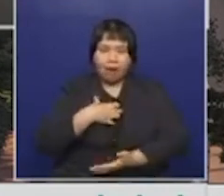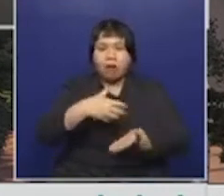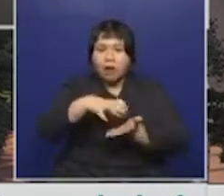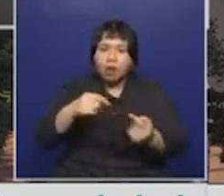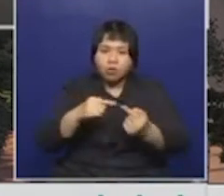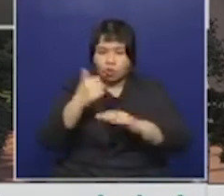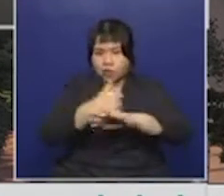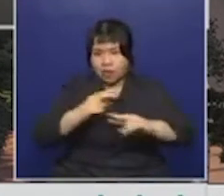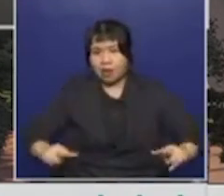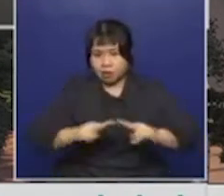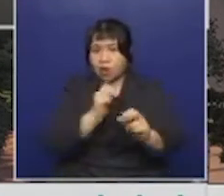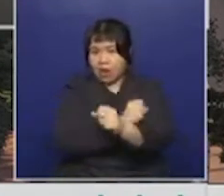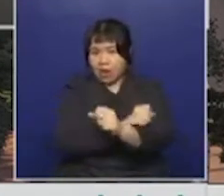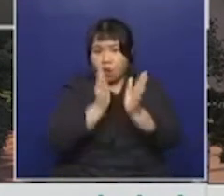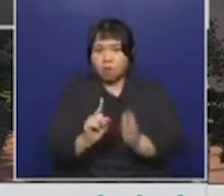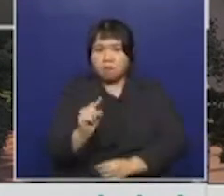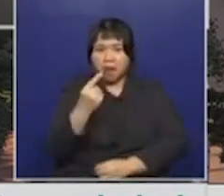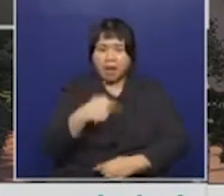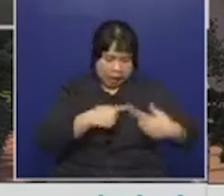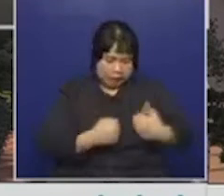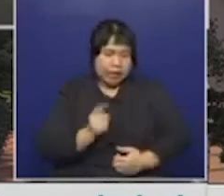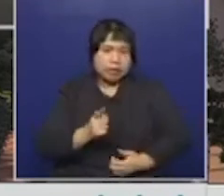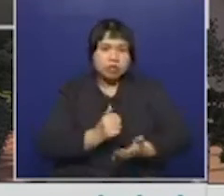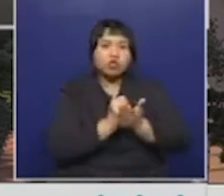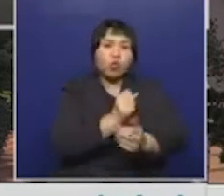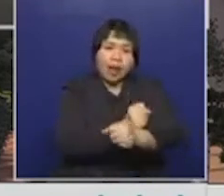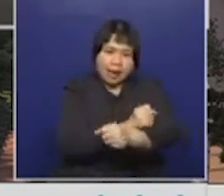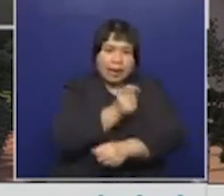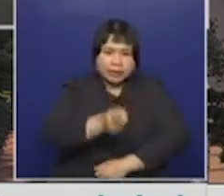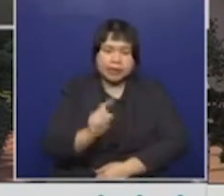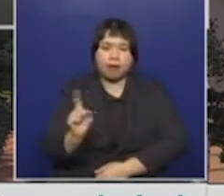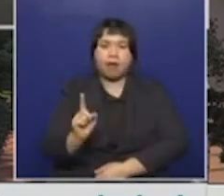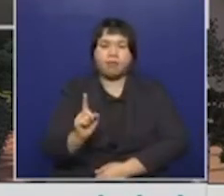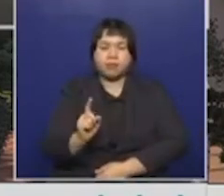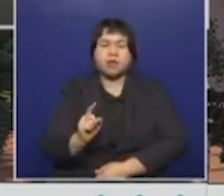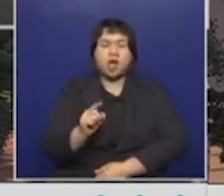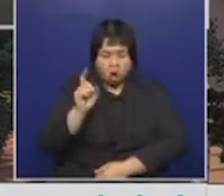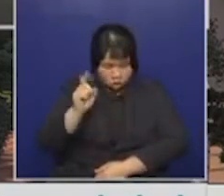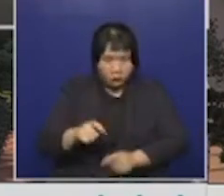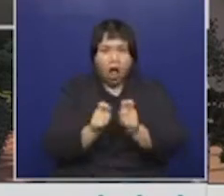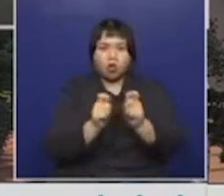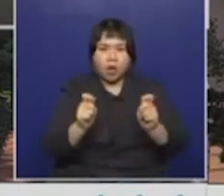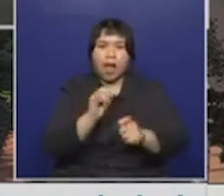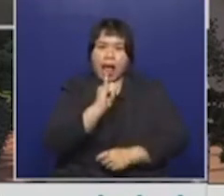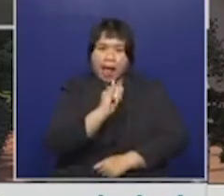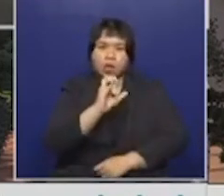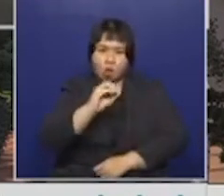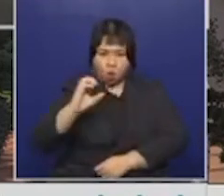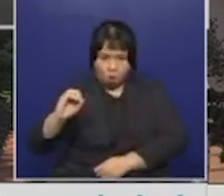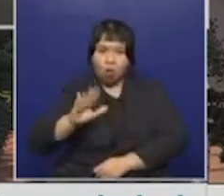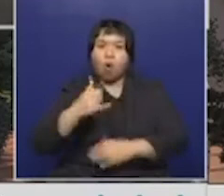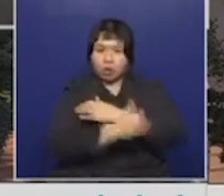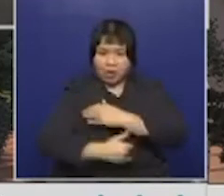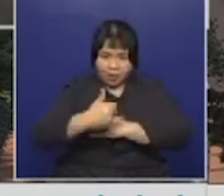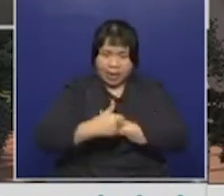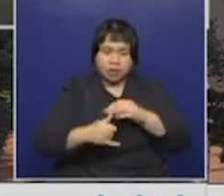รัฐมนตรีว่าการกระทรวงแรงงานคนใหม่ที่มีความจริงใจจะช่วยรายงานจริงๆคือต้องรีบรับอนุสัญญาไอโอโอระหว่าง